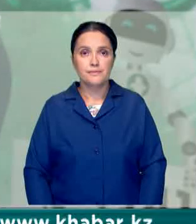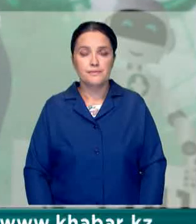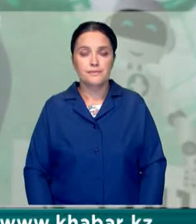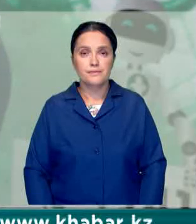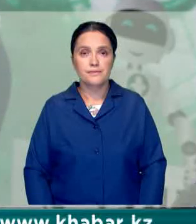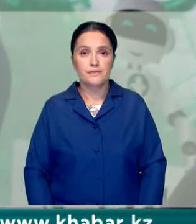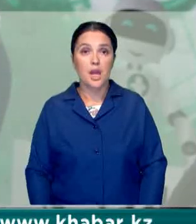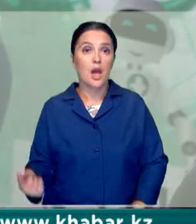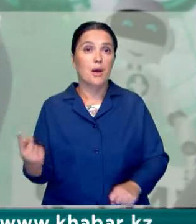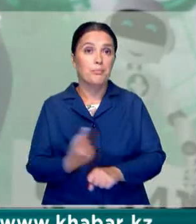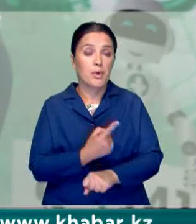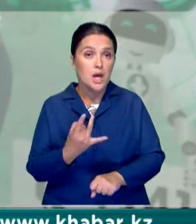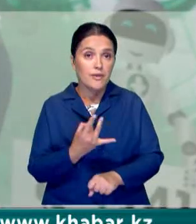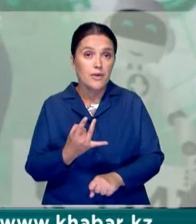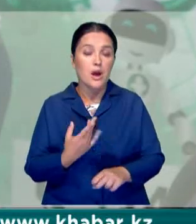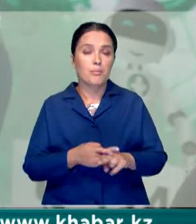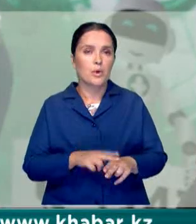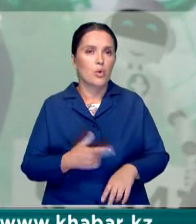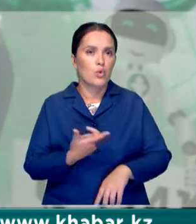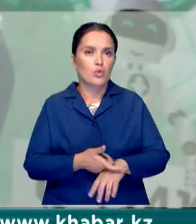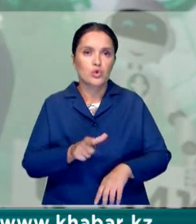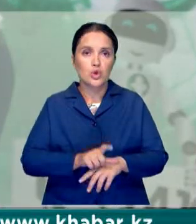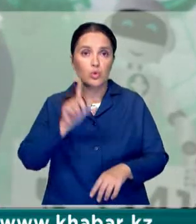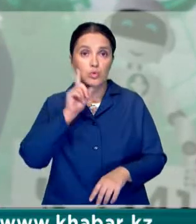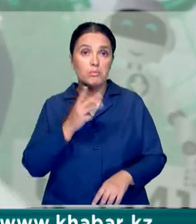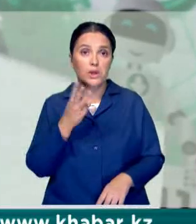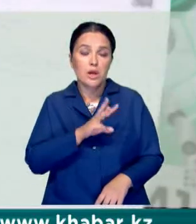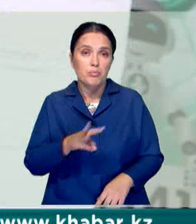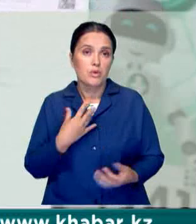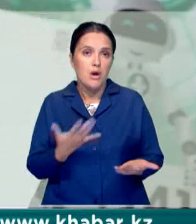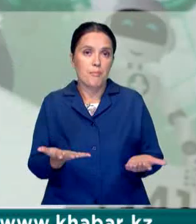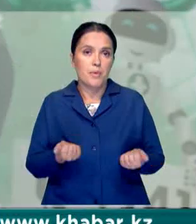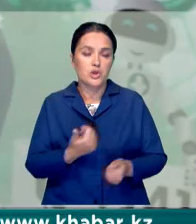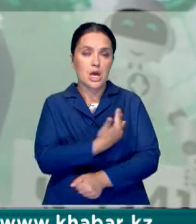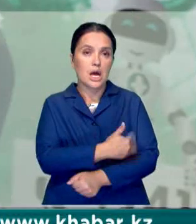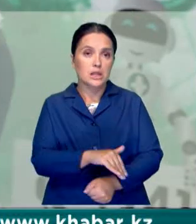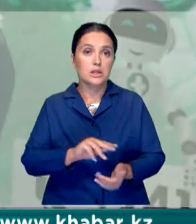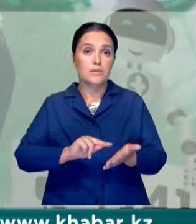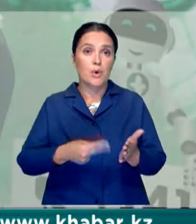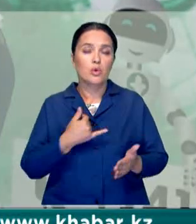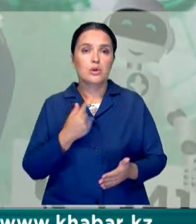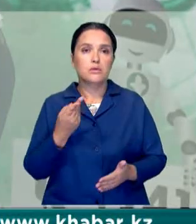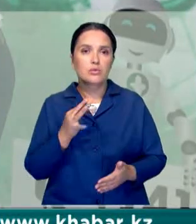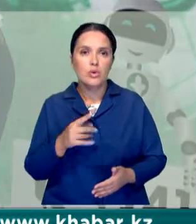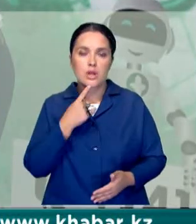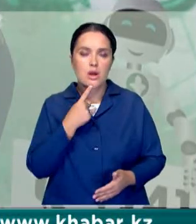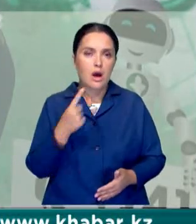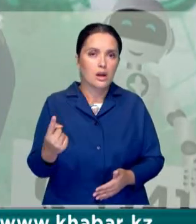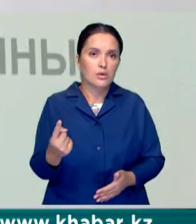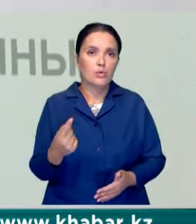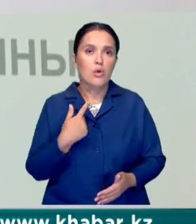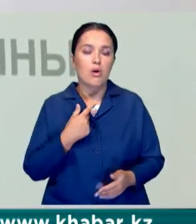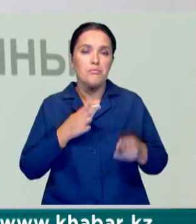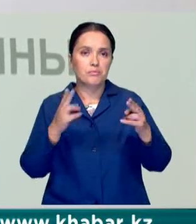Это впервые и, думаю, очень удобно. 3 минуты, и я получил адресную справку. У нас ЦОН за городом. Теперь не